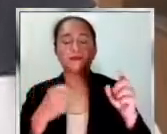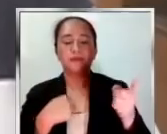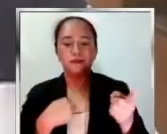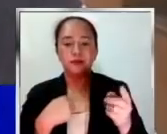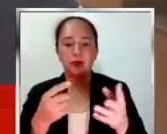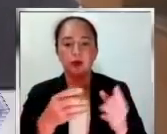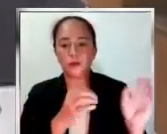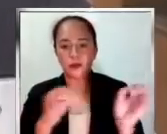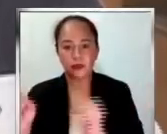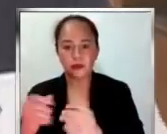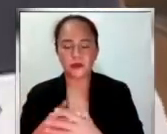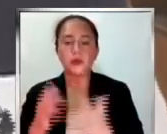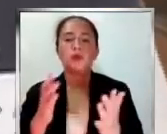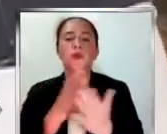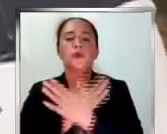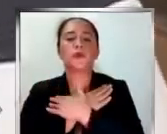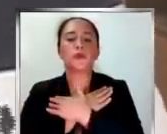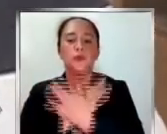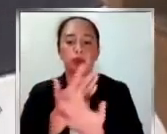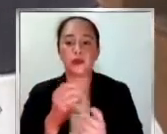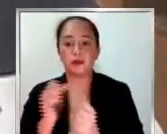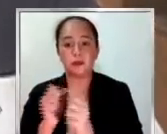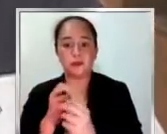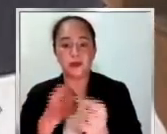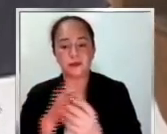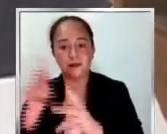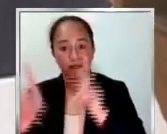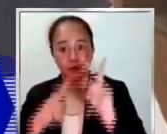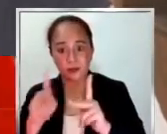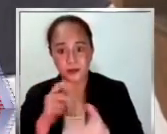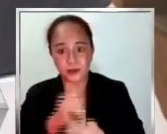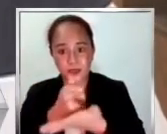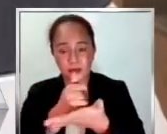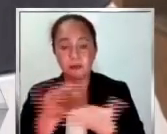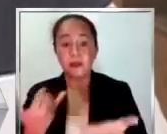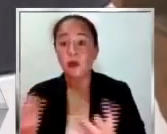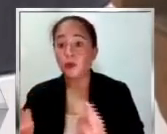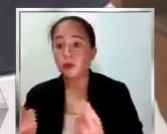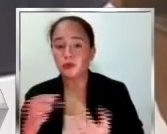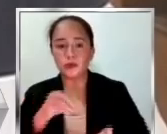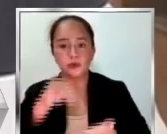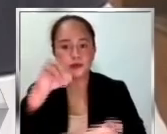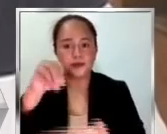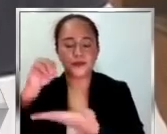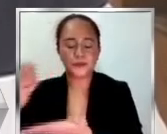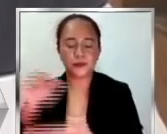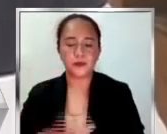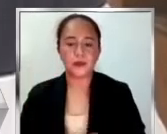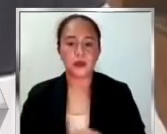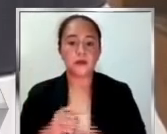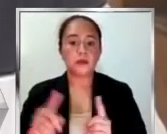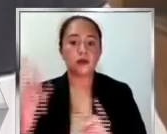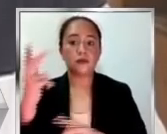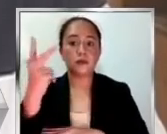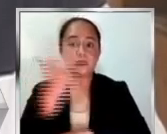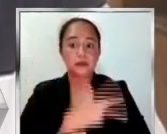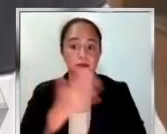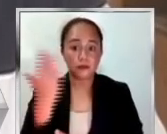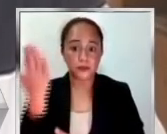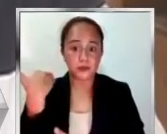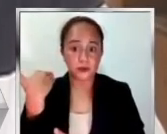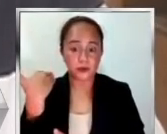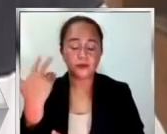kami ngayon, ating mga rescuers, dahil nasa relief operation na kami. But for the last 3 days, it was 3 days